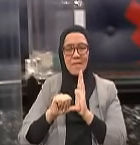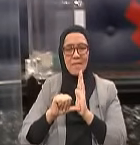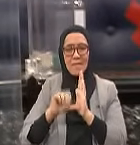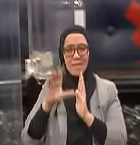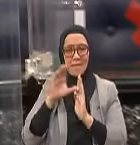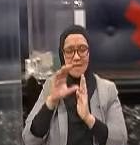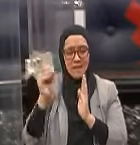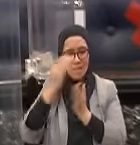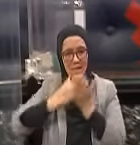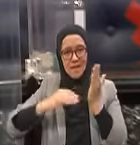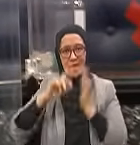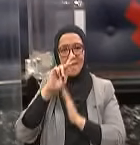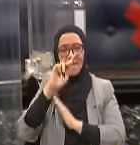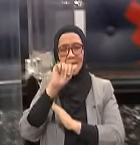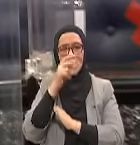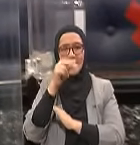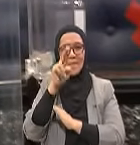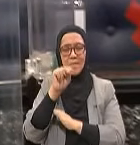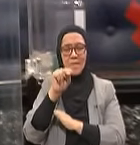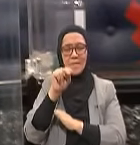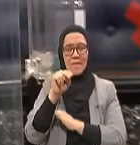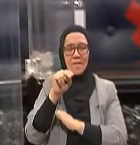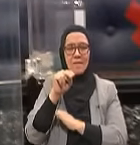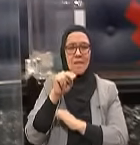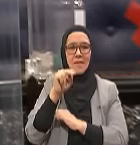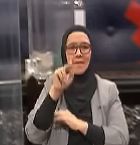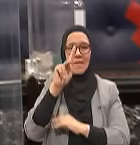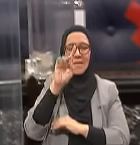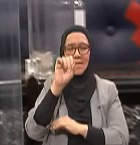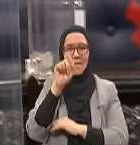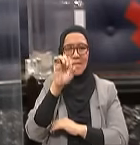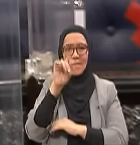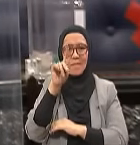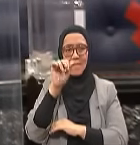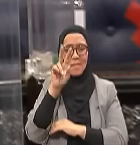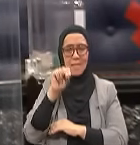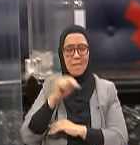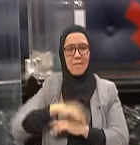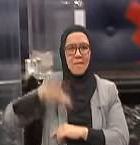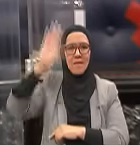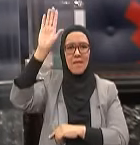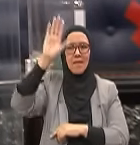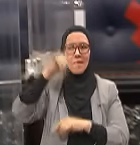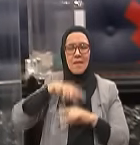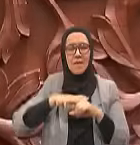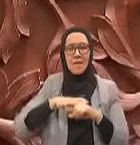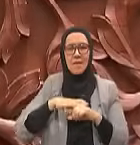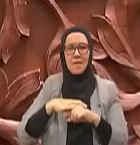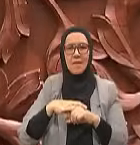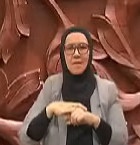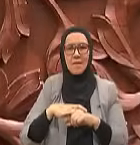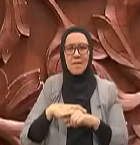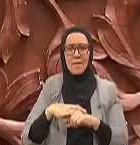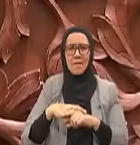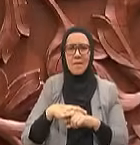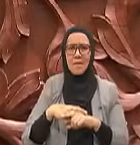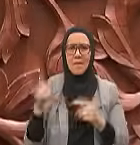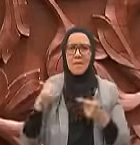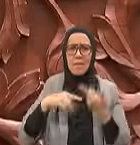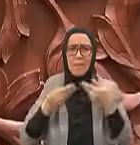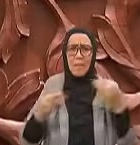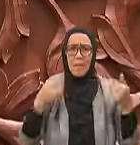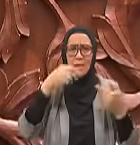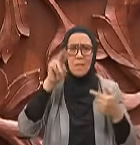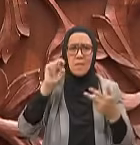tapi infospace gue terus padangserai sembarang kamu belum